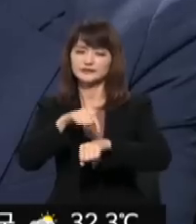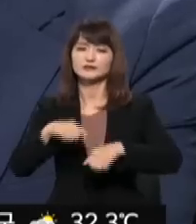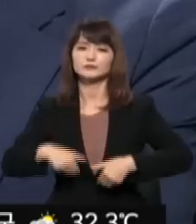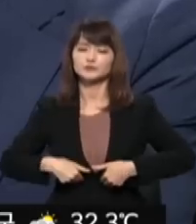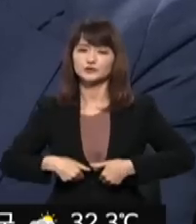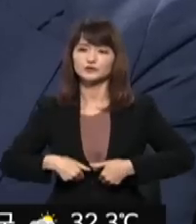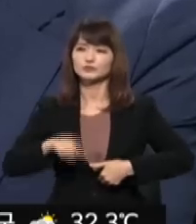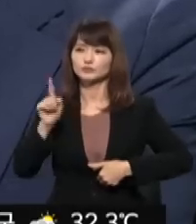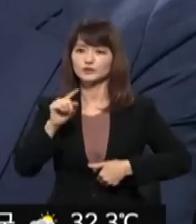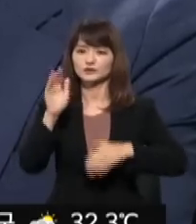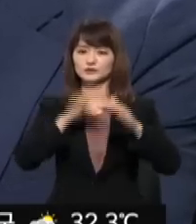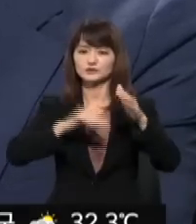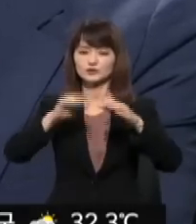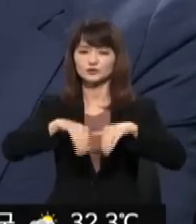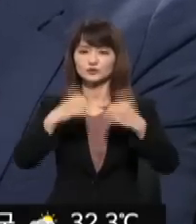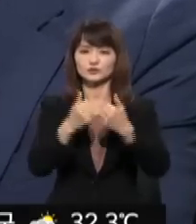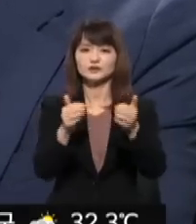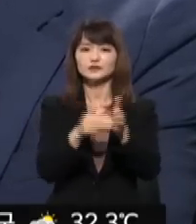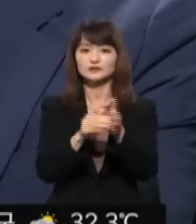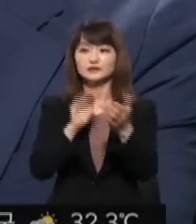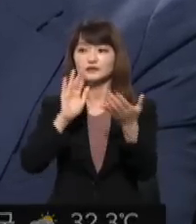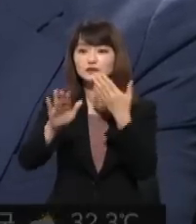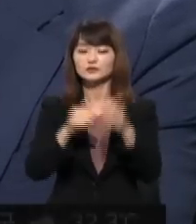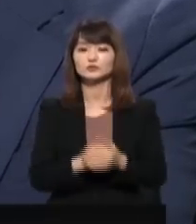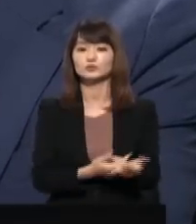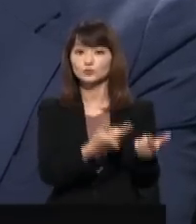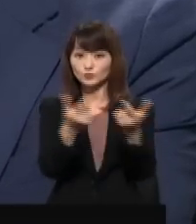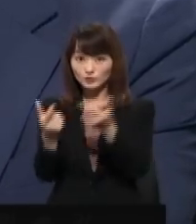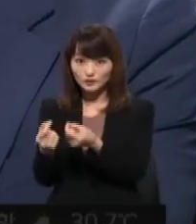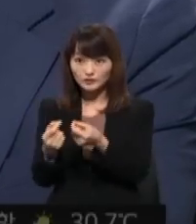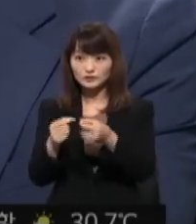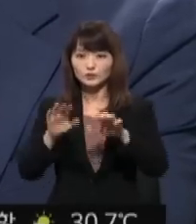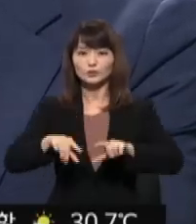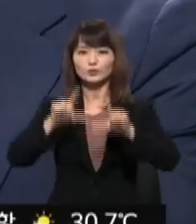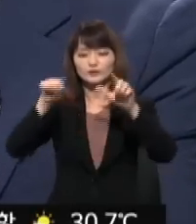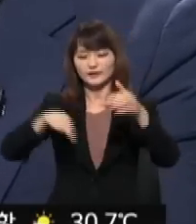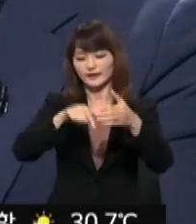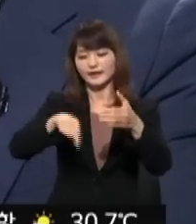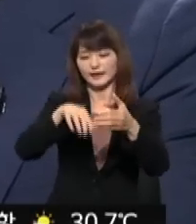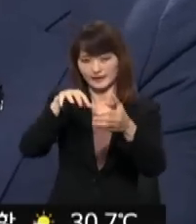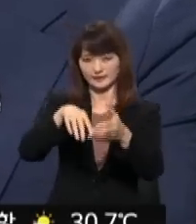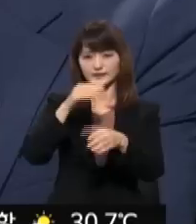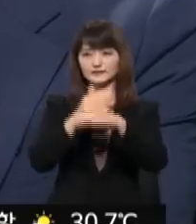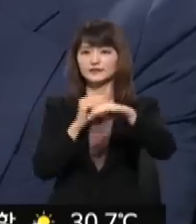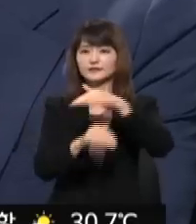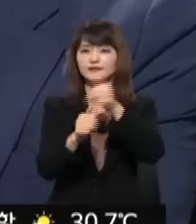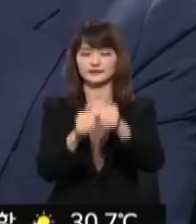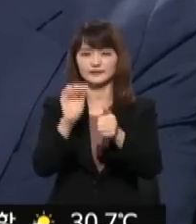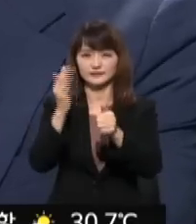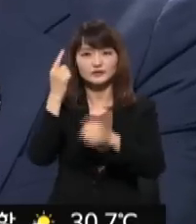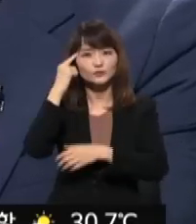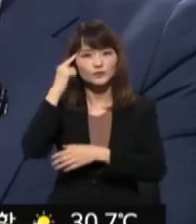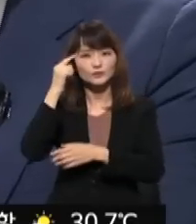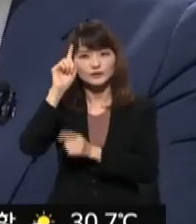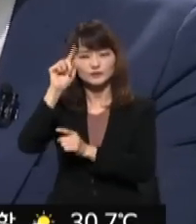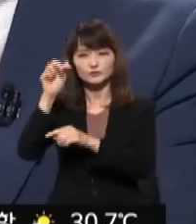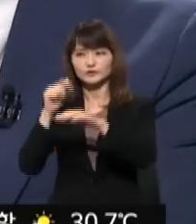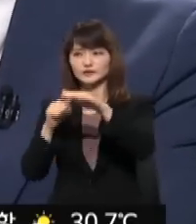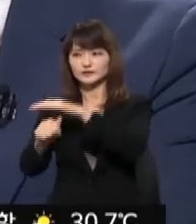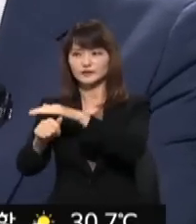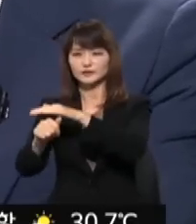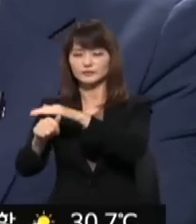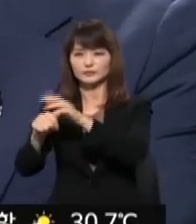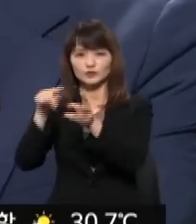어쨌든 전기국회는 지나고 그러나 공통점은 연내해야 됩니다 후보 등록을 왜냐면 이주석 징계 풀린다